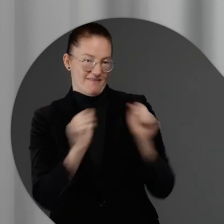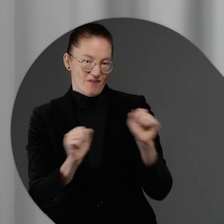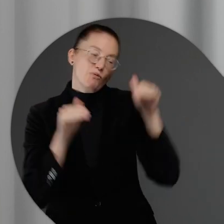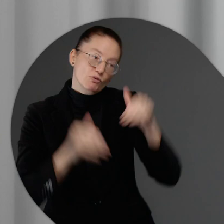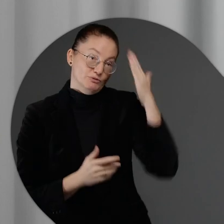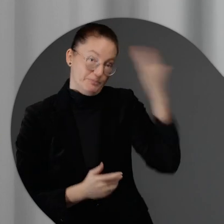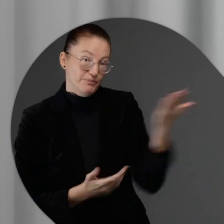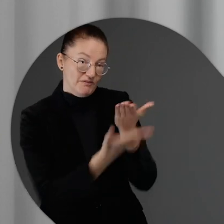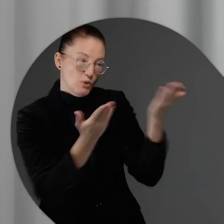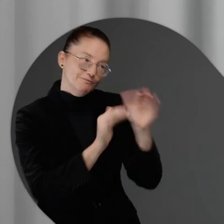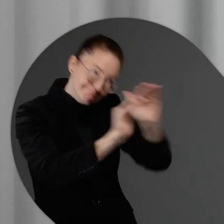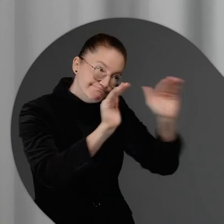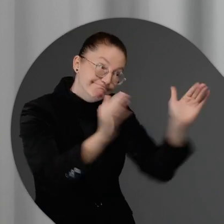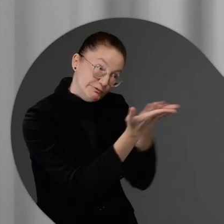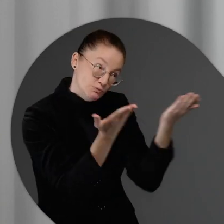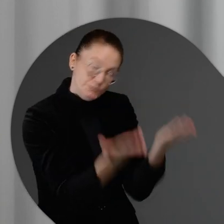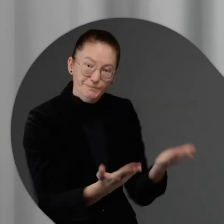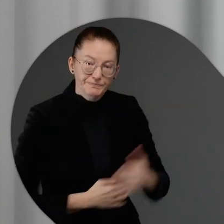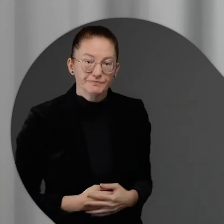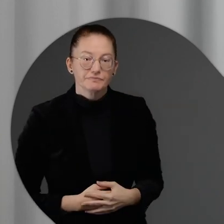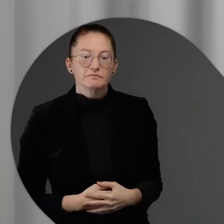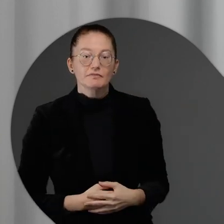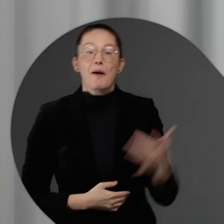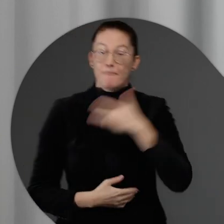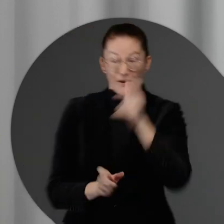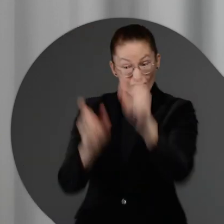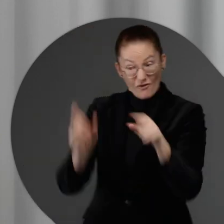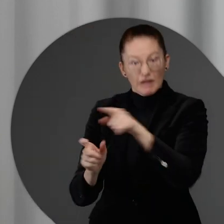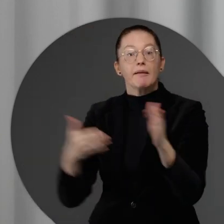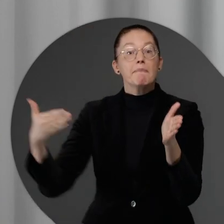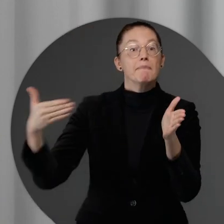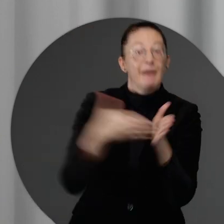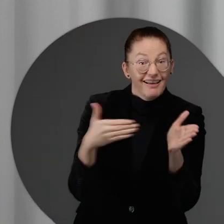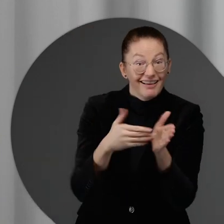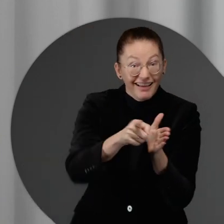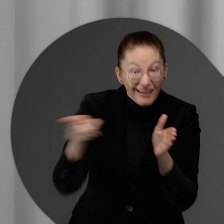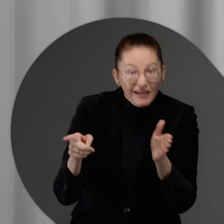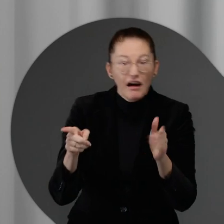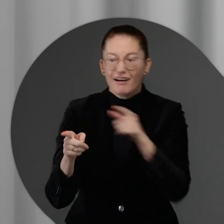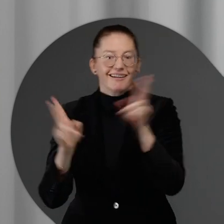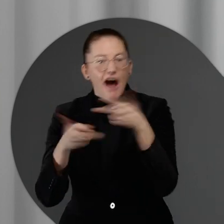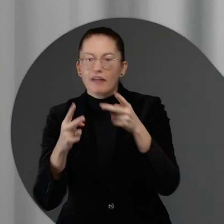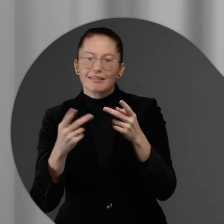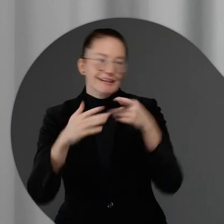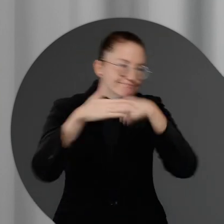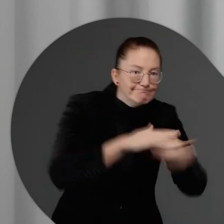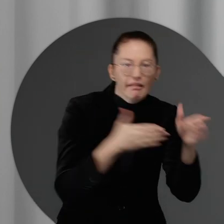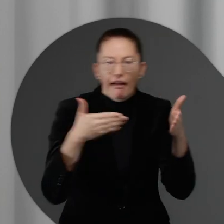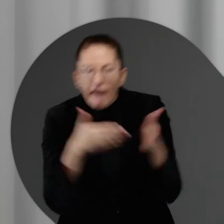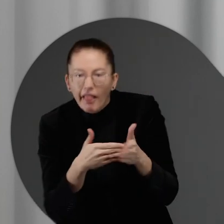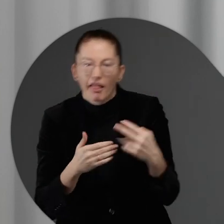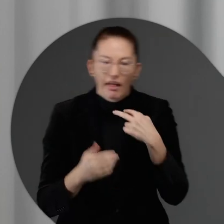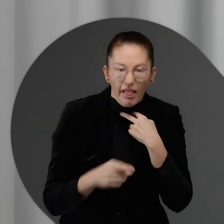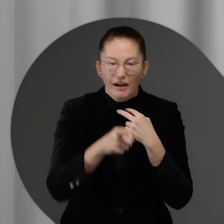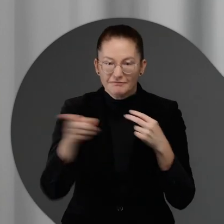Angebot nicht in Anspruch nehmen. Das muss einem bewusst sein. Für Betroffene, die auf Barrieren stoßen und eben auf der Seite